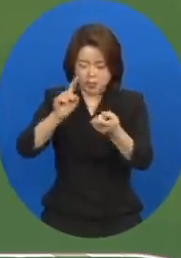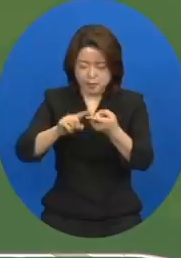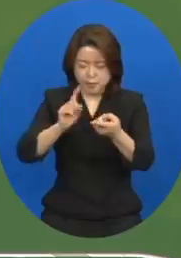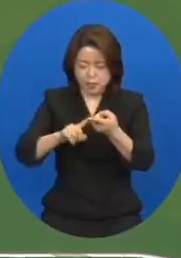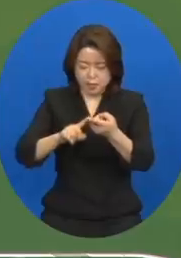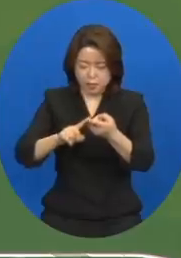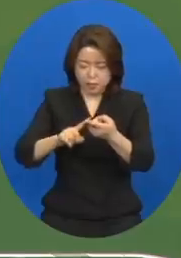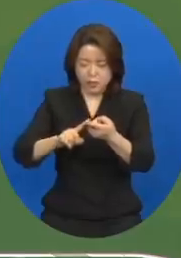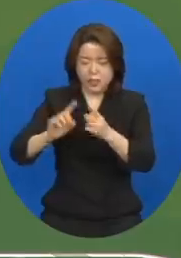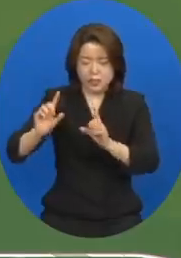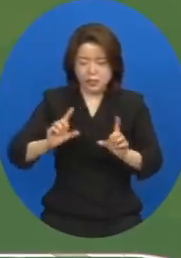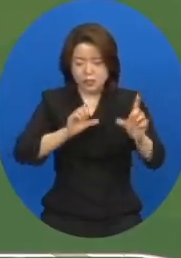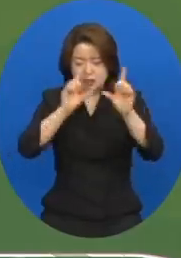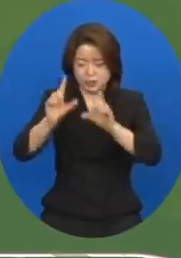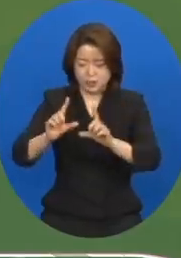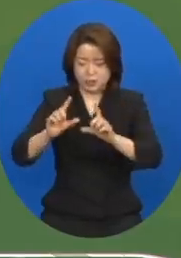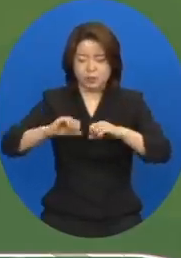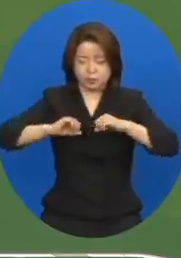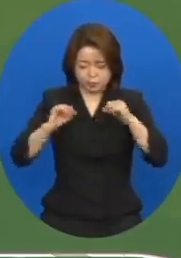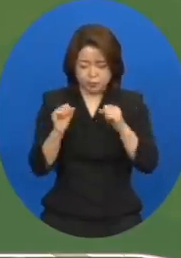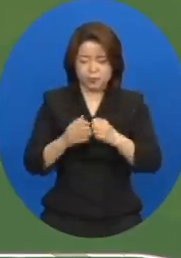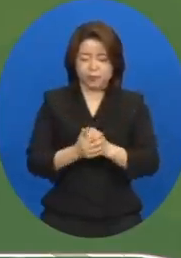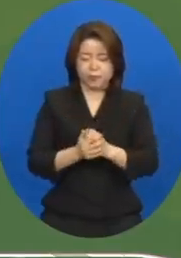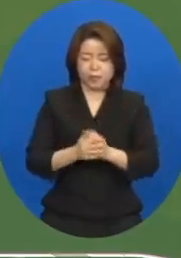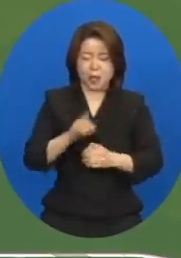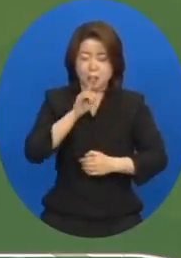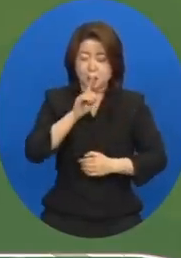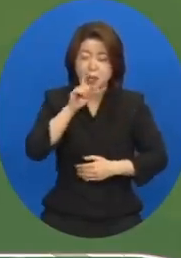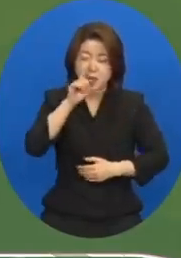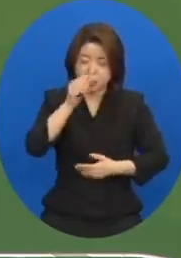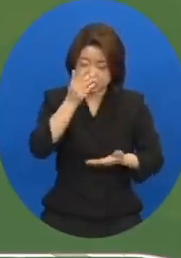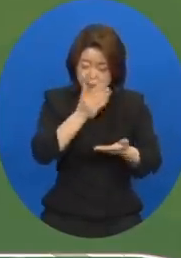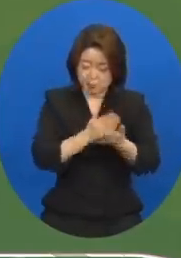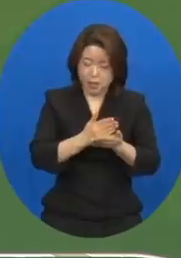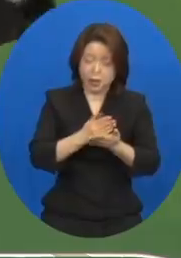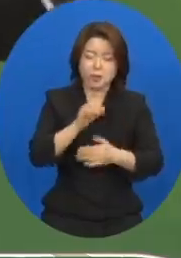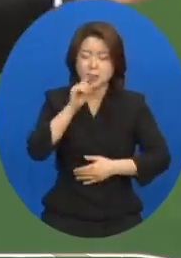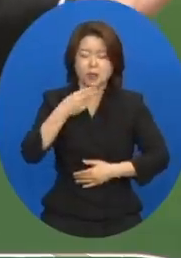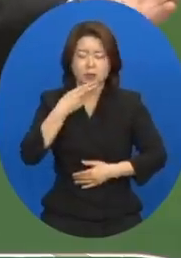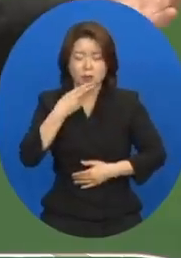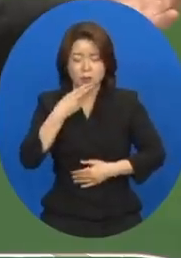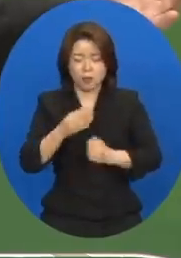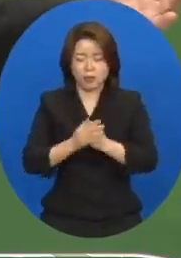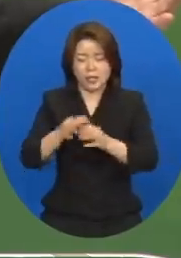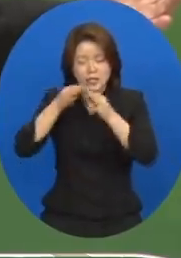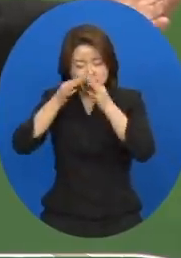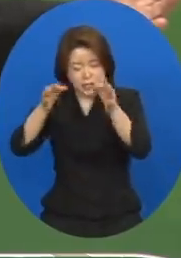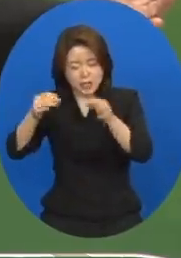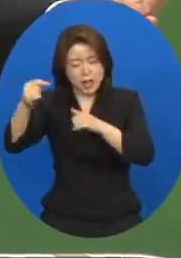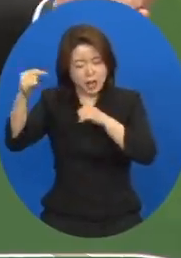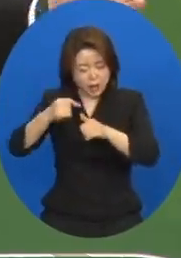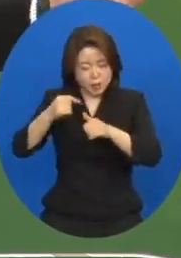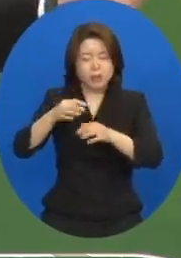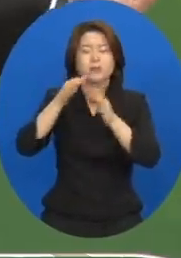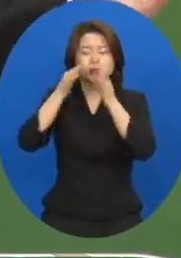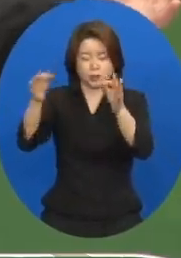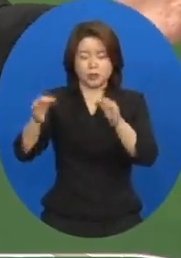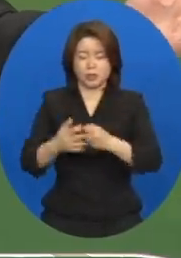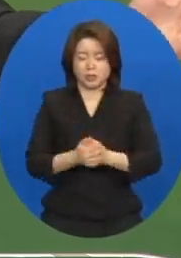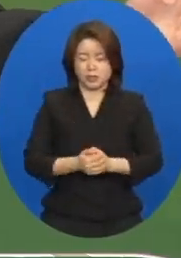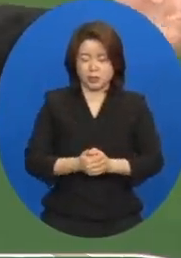순종해 살겠습니다. 말하지 말라 하면 말하지 않고 소리치라 하면 소리치고